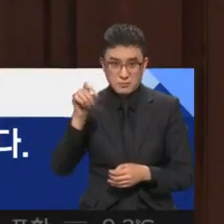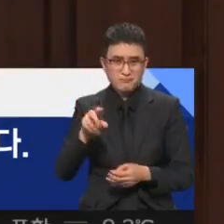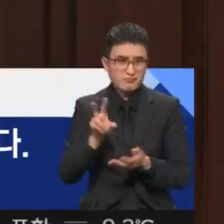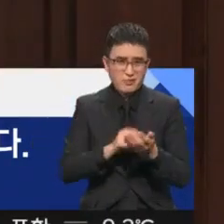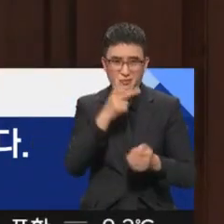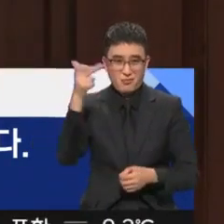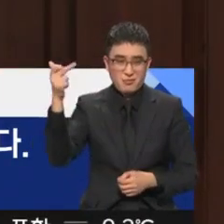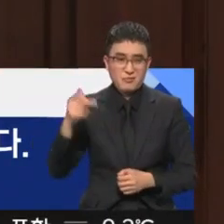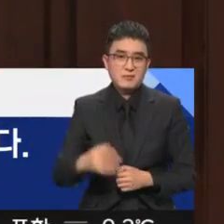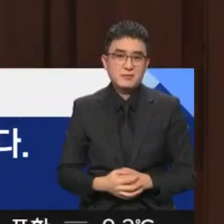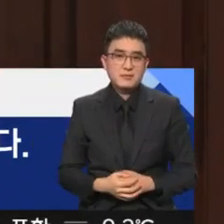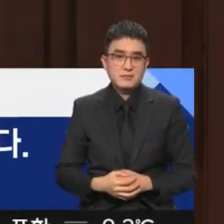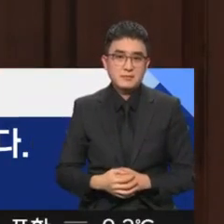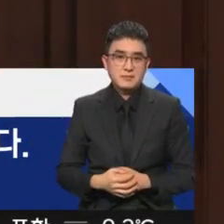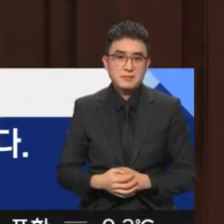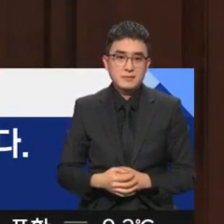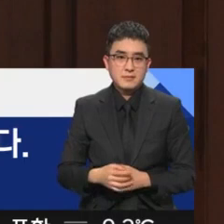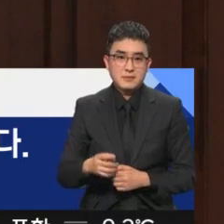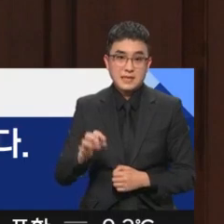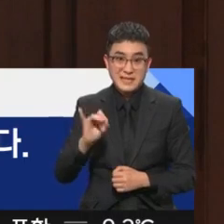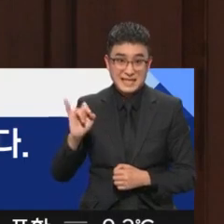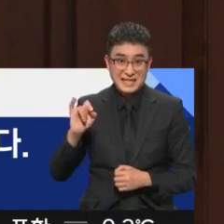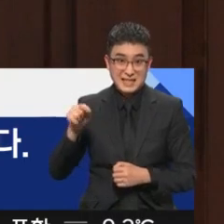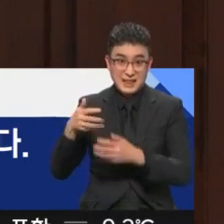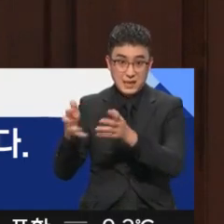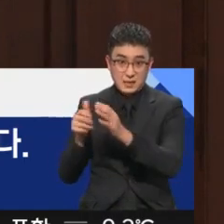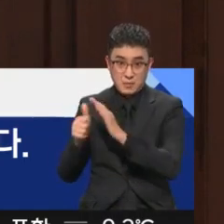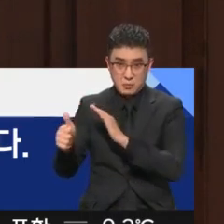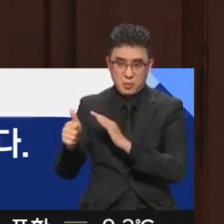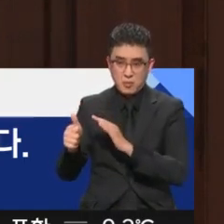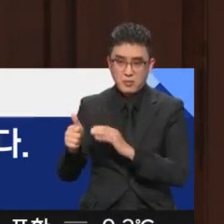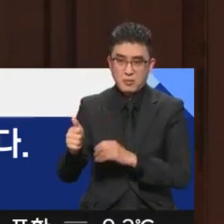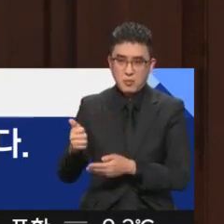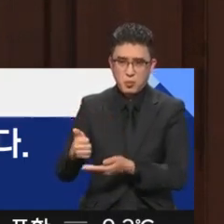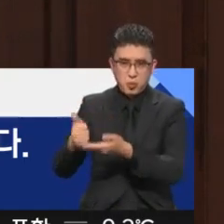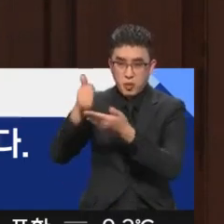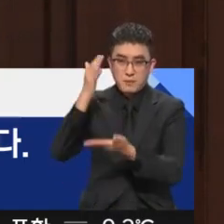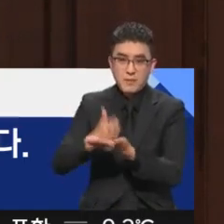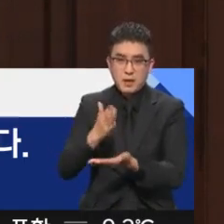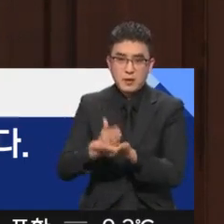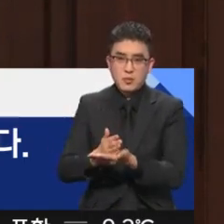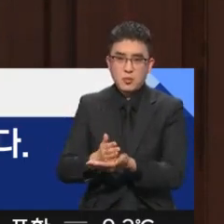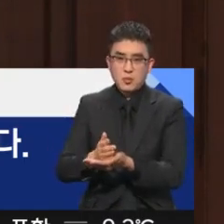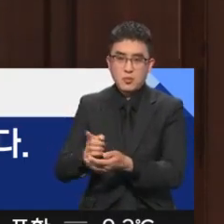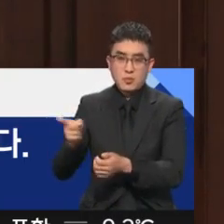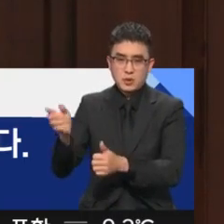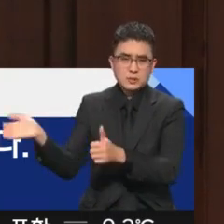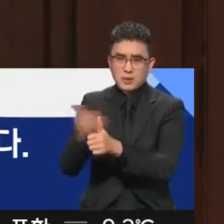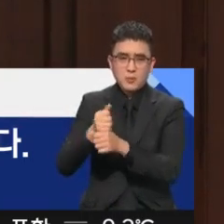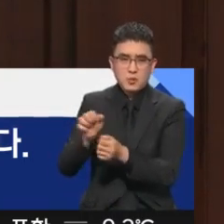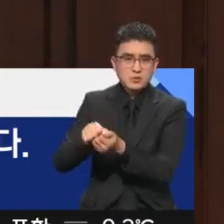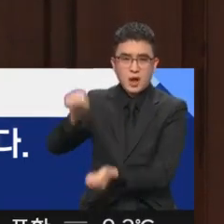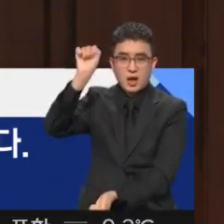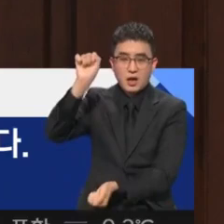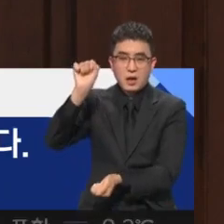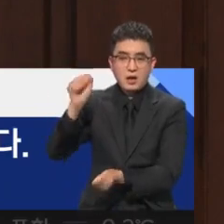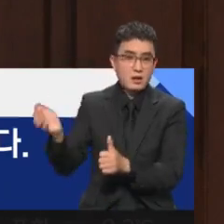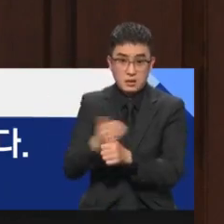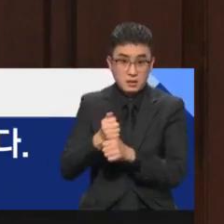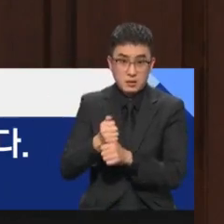예우하지 말고 체포영장 발부해 강제 수사해야 한다고 봅니다. 장관님, 이재명 대표를